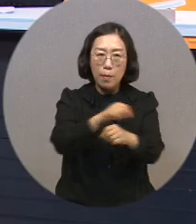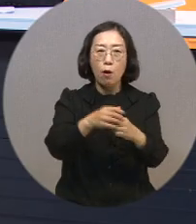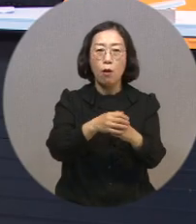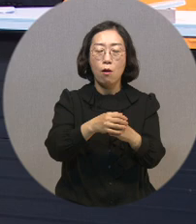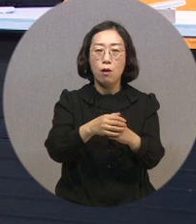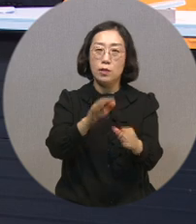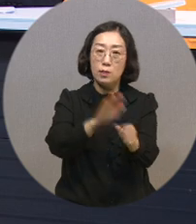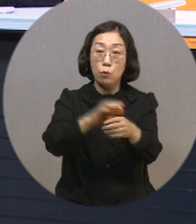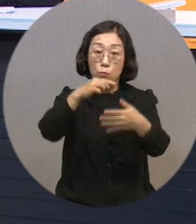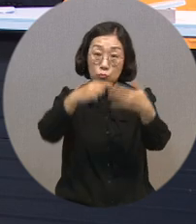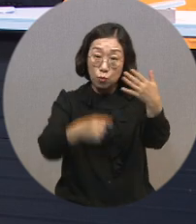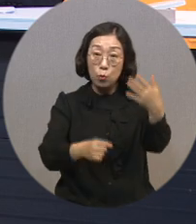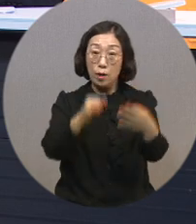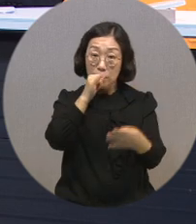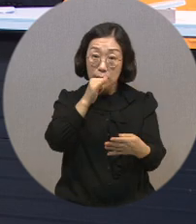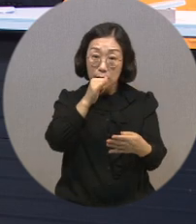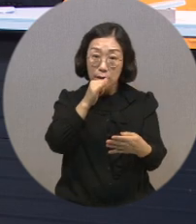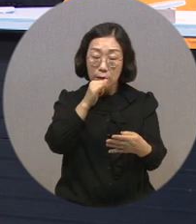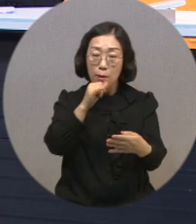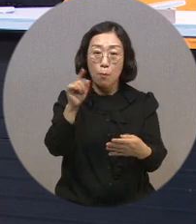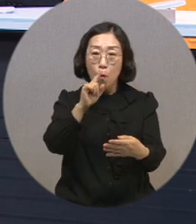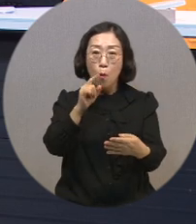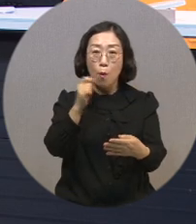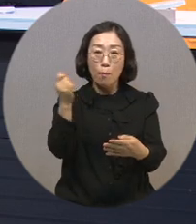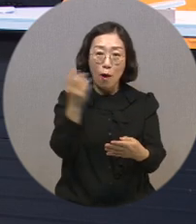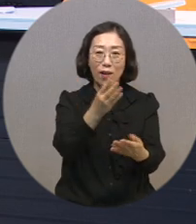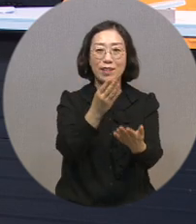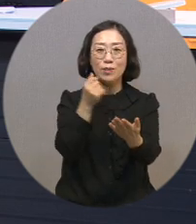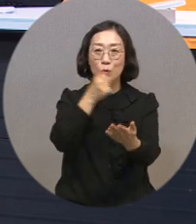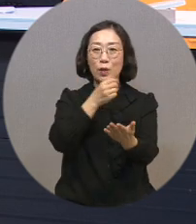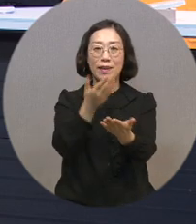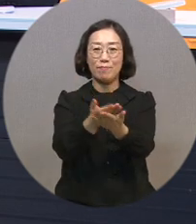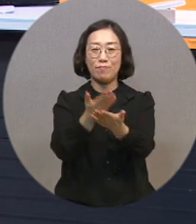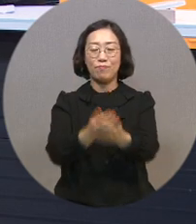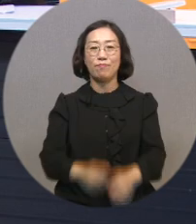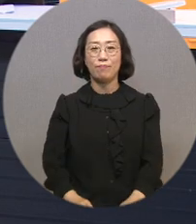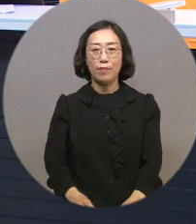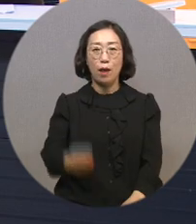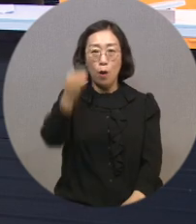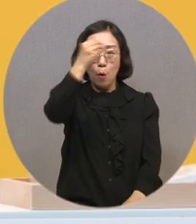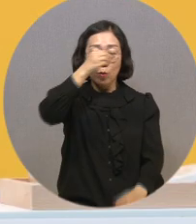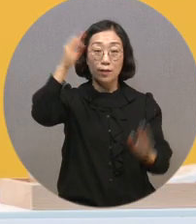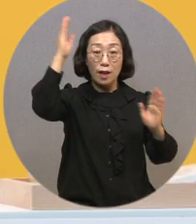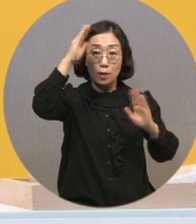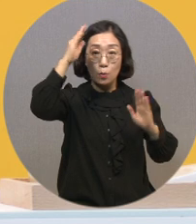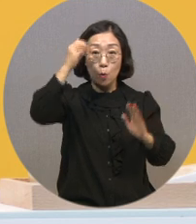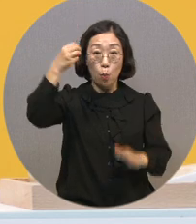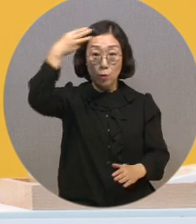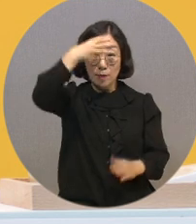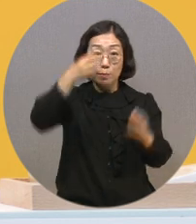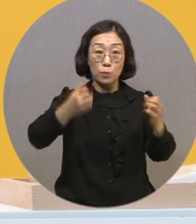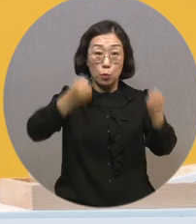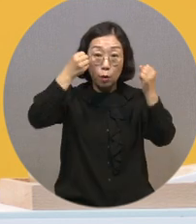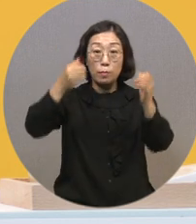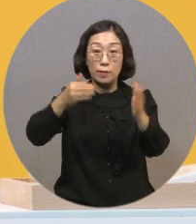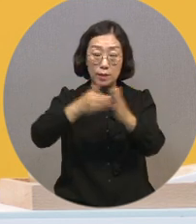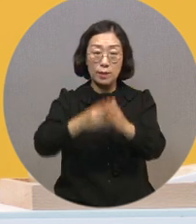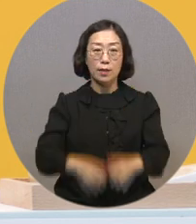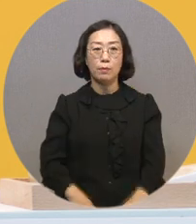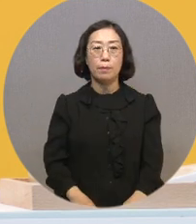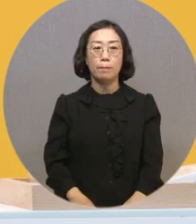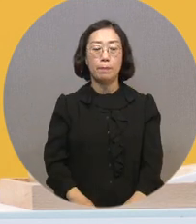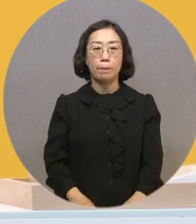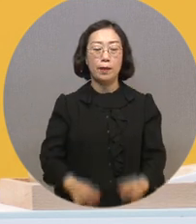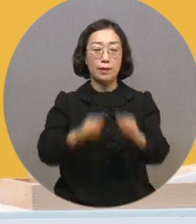그런 지원 프로그램이 있다면 여기까지 좀 설명을 부탁드리겠습니다. 예, 고등학교 3학년까지 졸업을 하게 되면 이제